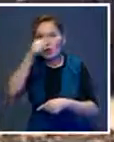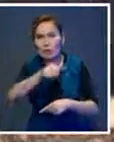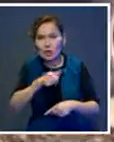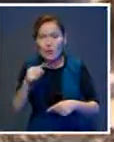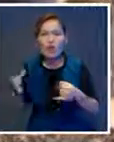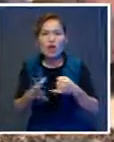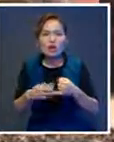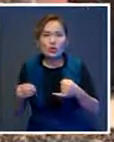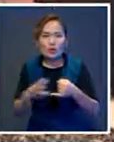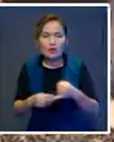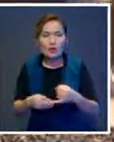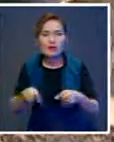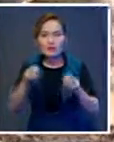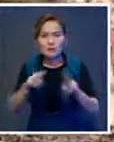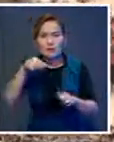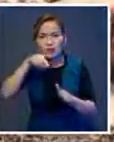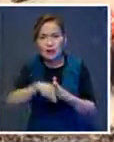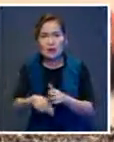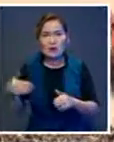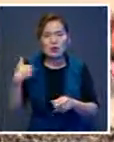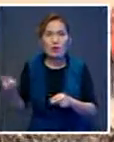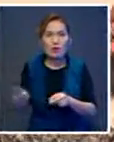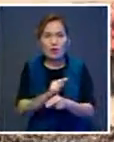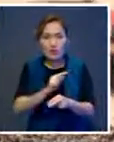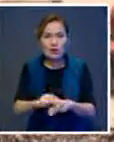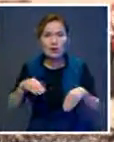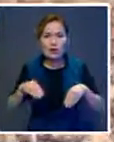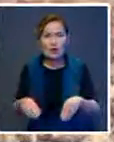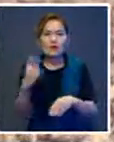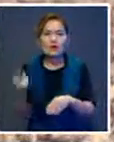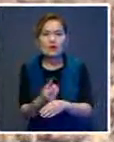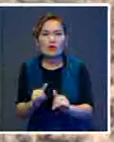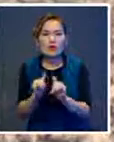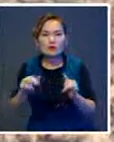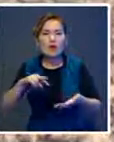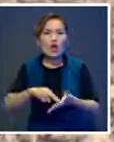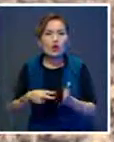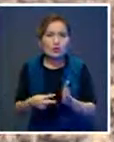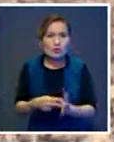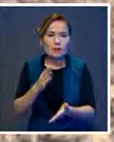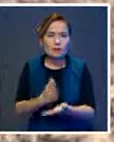топыраққа 100 мың тоннадан астам минералды тыңайтқыш салып, егіс көлемін ұлғайтуды көздеп отыр.